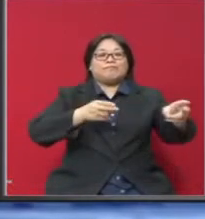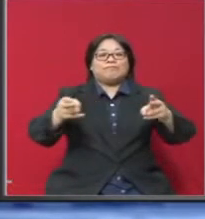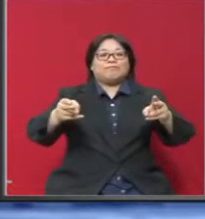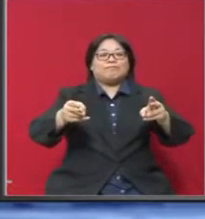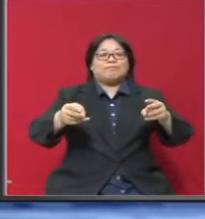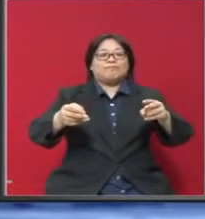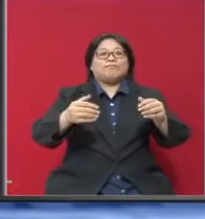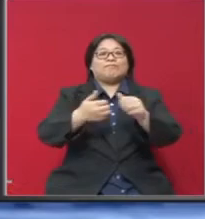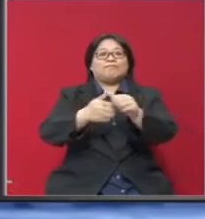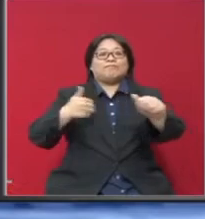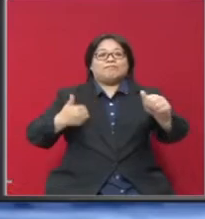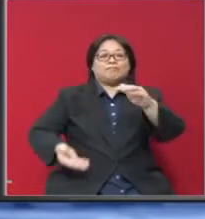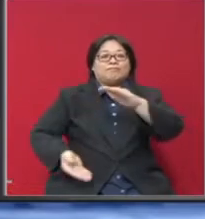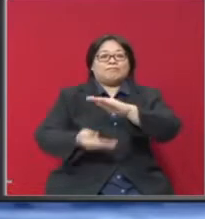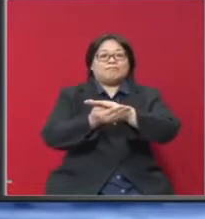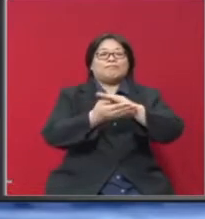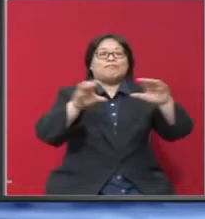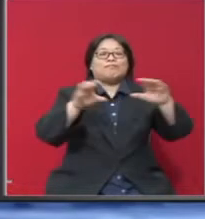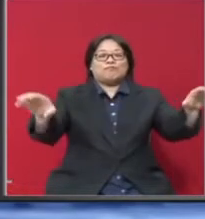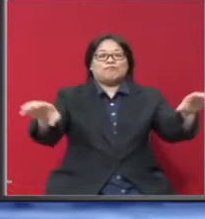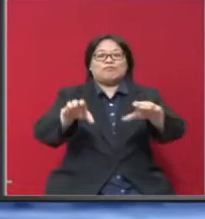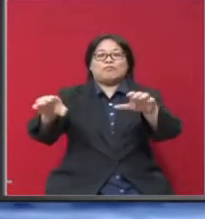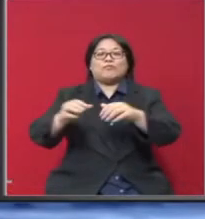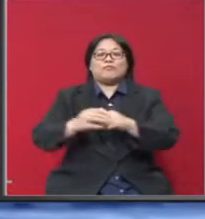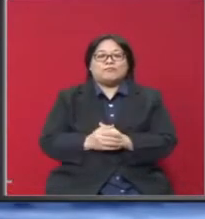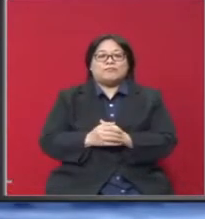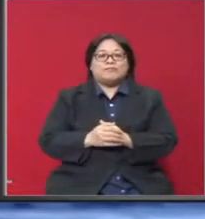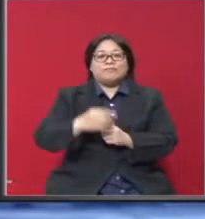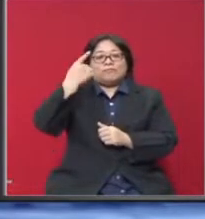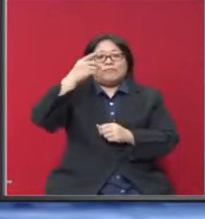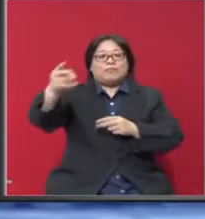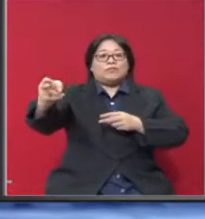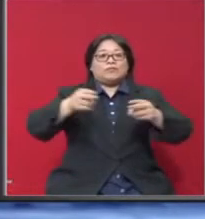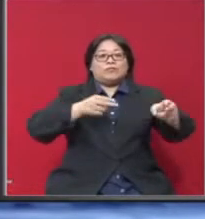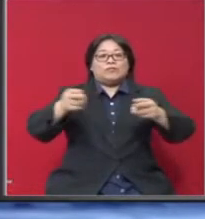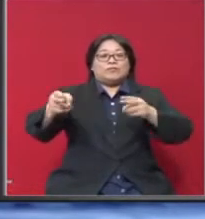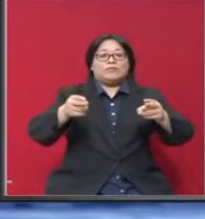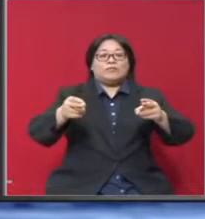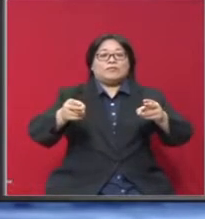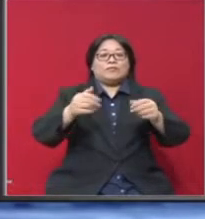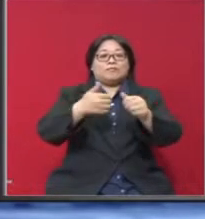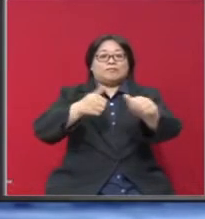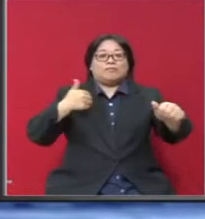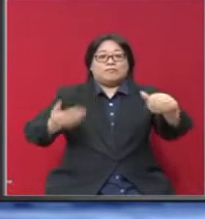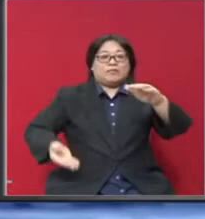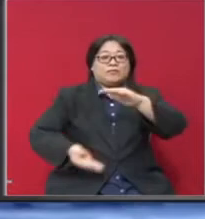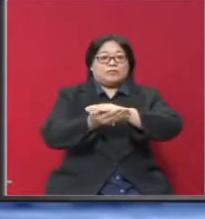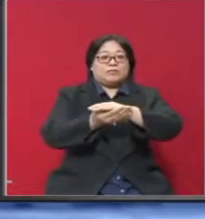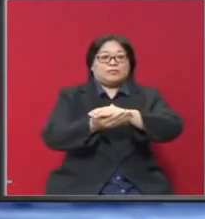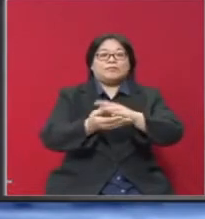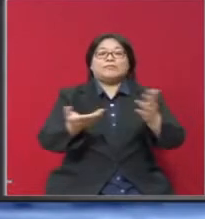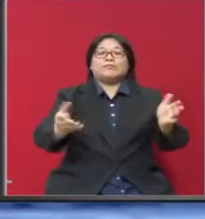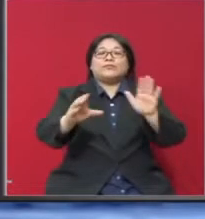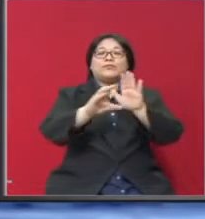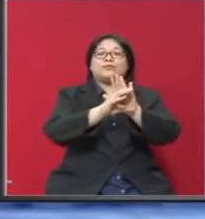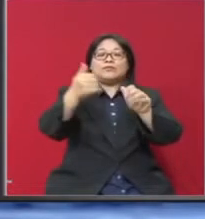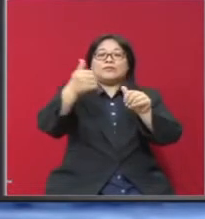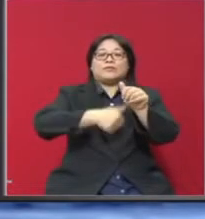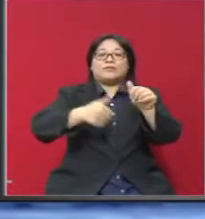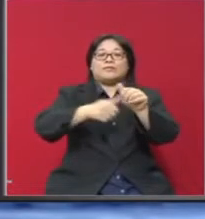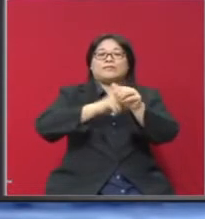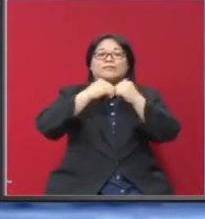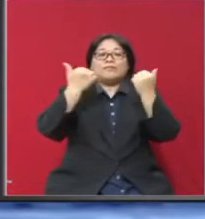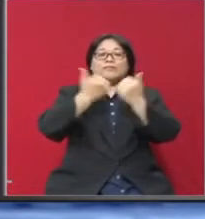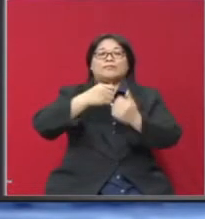Rasul telah dilaksanakan sebagai pencetus kepada usaha-usaha pencegahan rasuah ini sebagai contohnya setiap